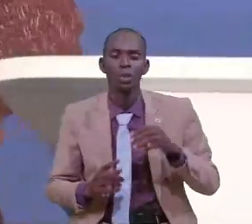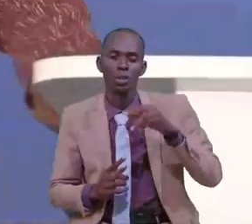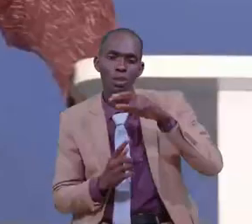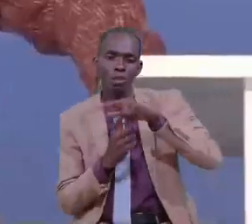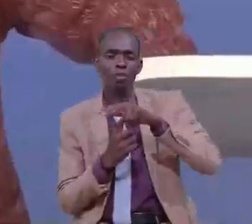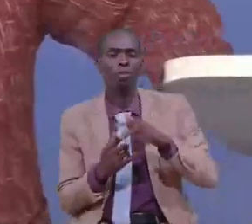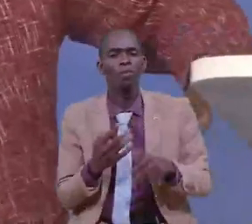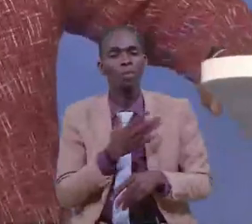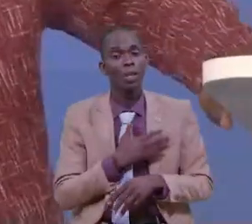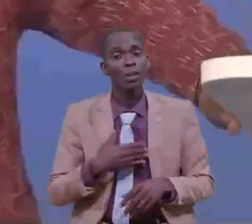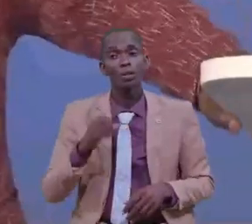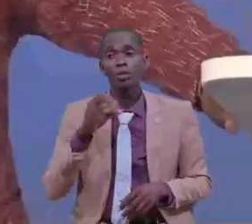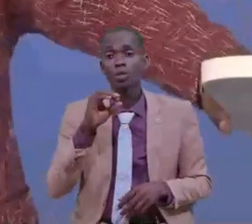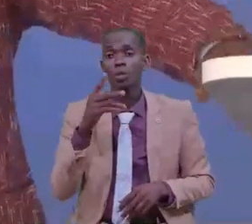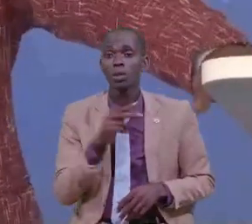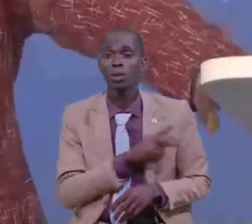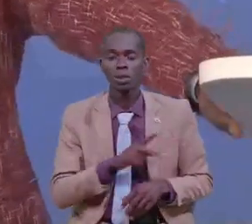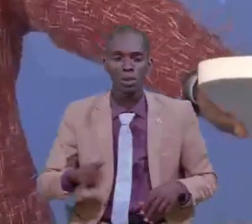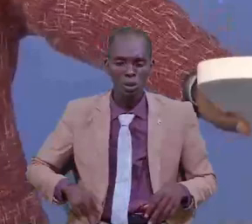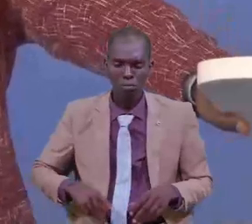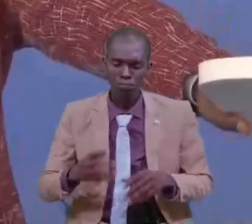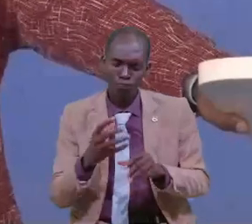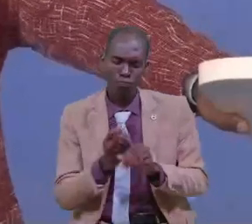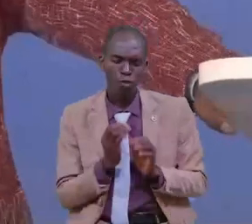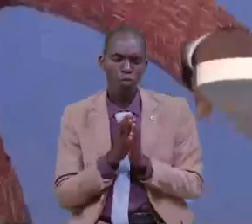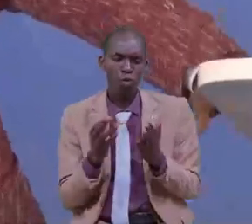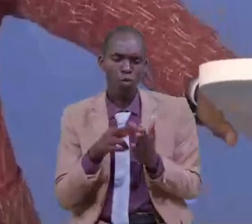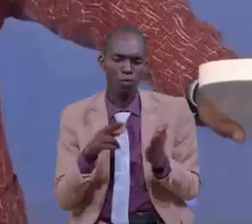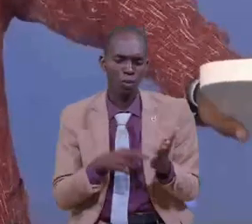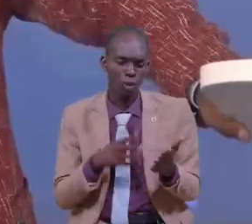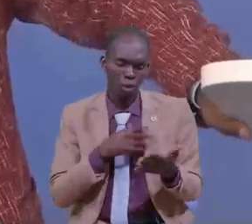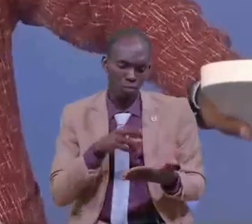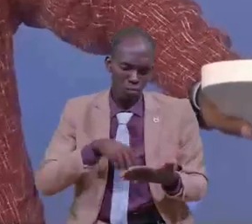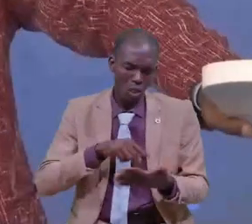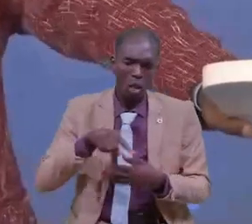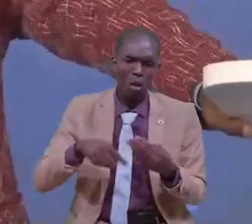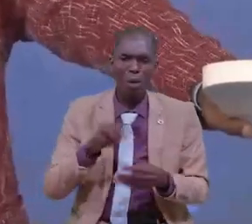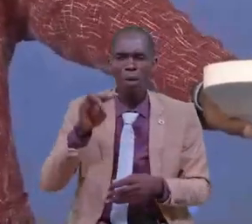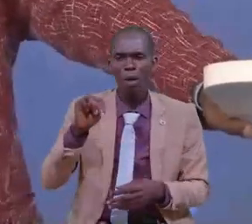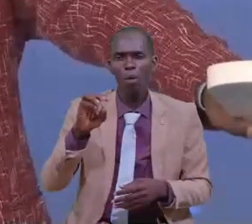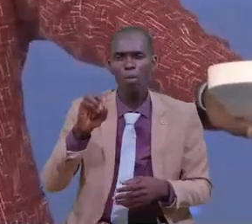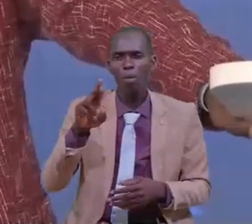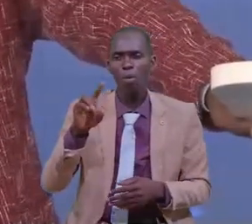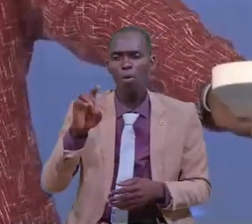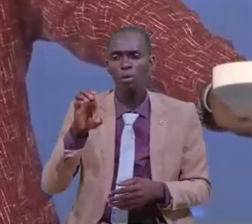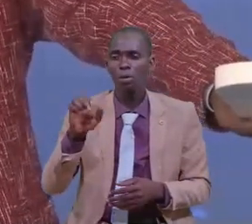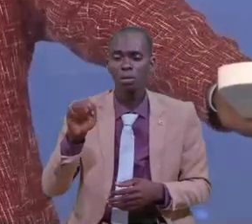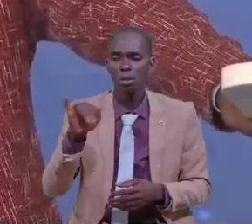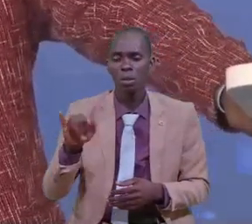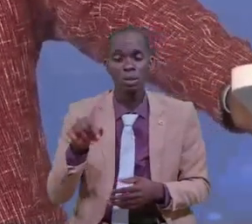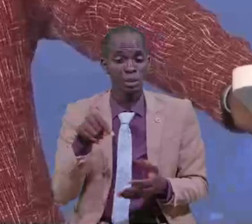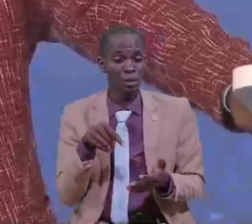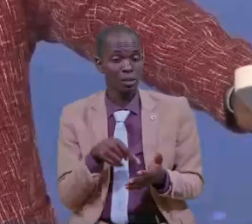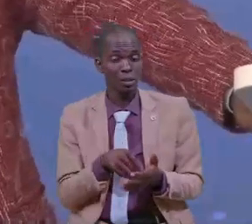au championnat futur. Alors le roi a lu et il a lu sur Mardoché. Il n'y a pas d'accident.